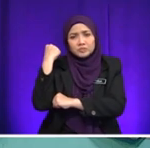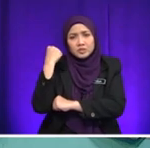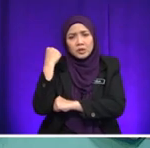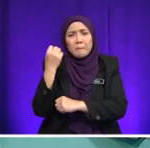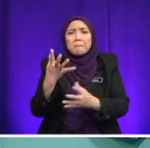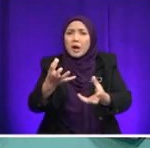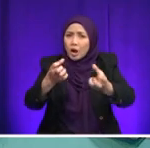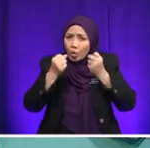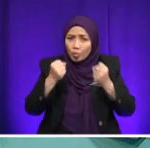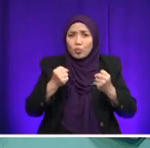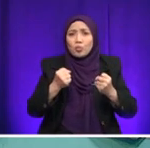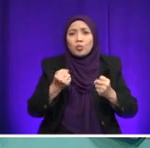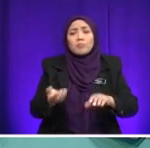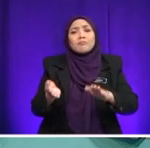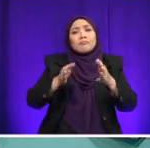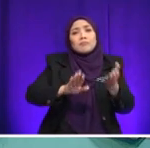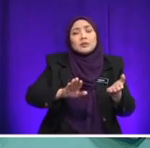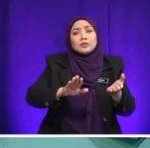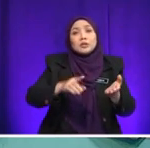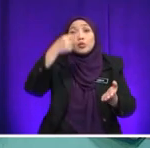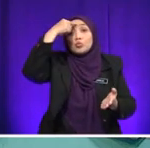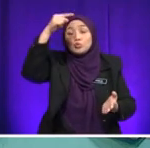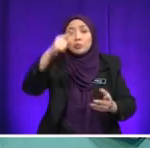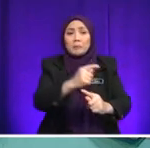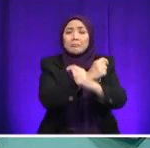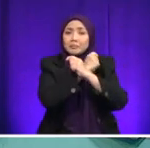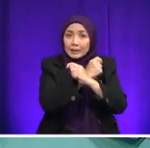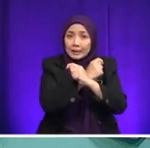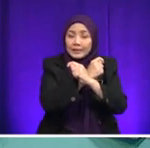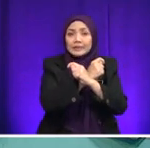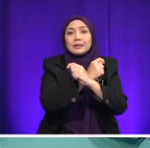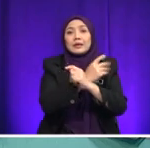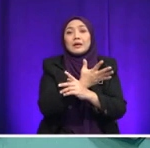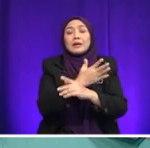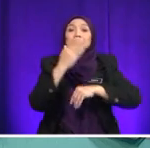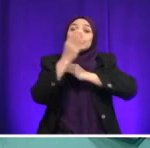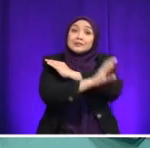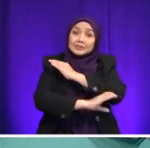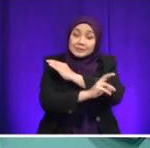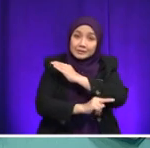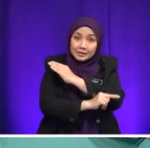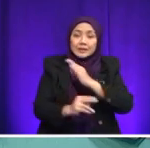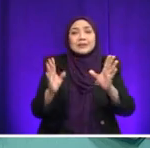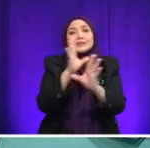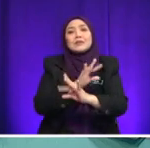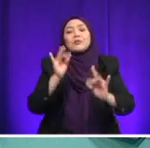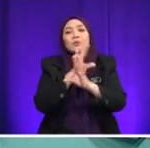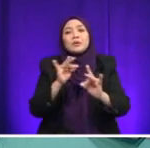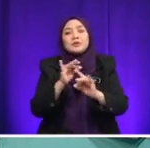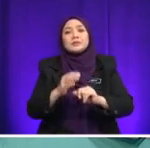ya berkorban nyawa untuk mempertahankan kata apa mereka perjuangkan